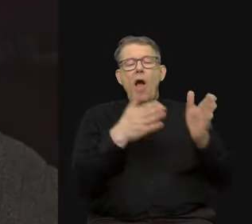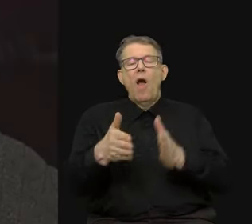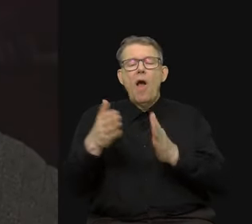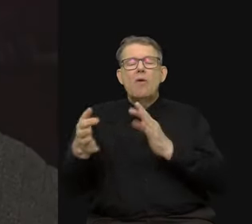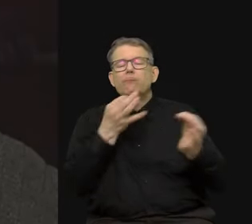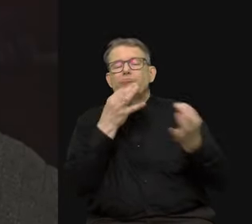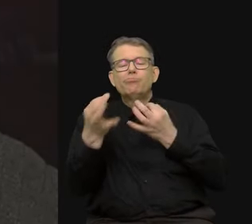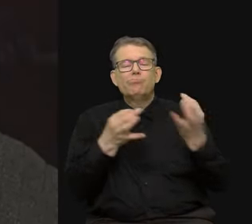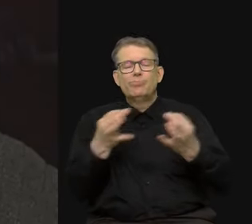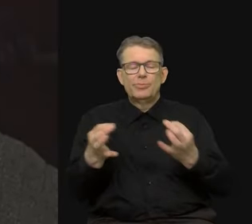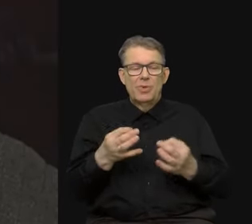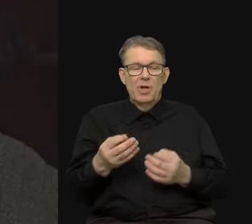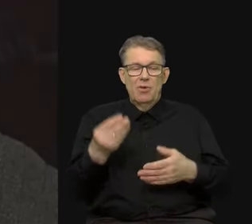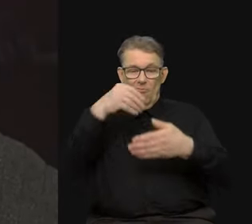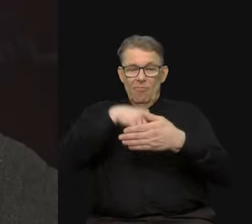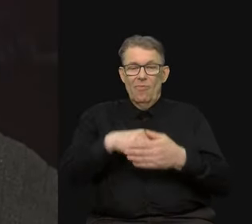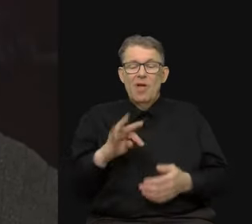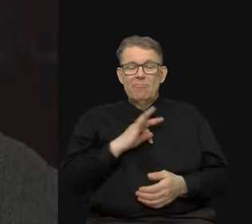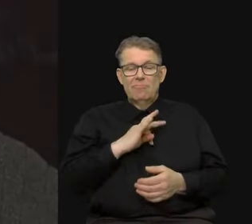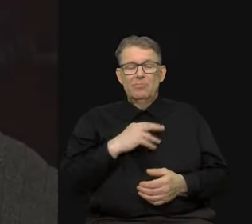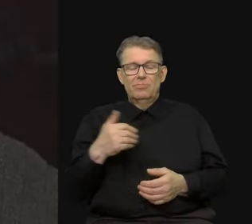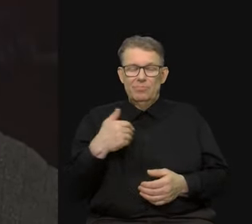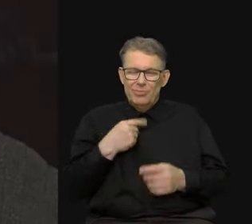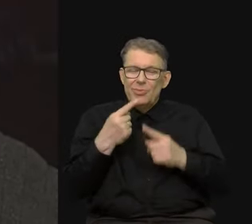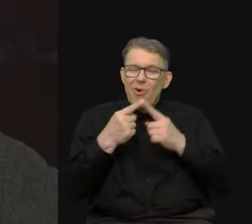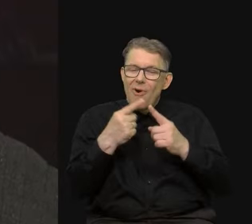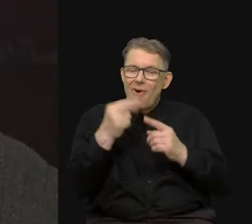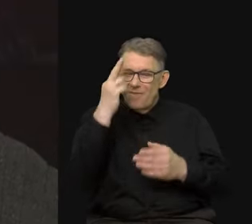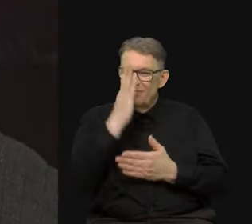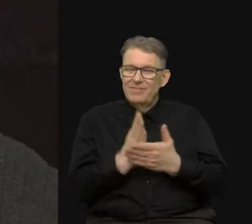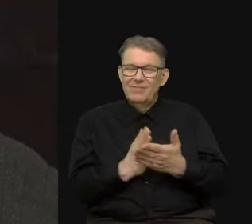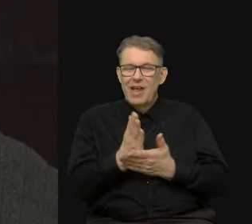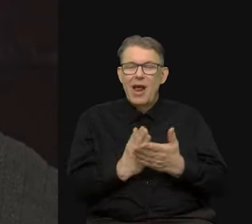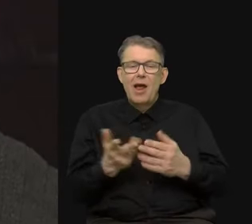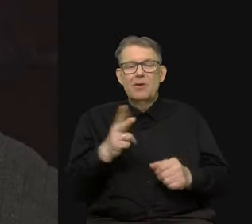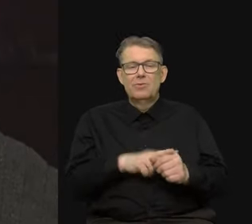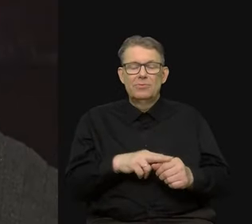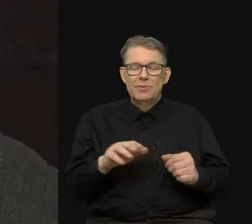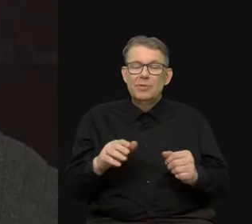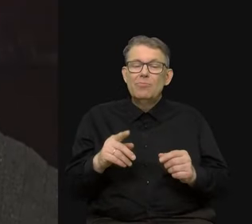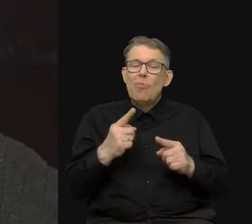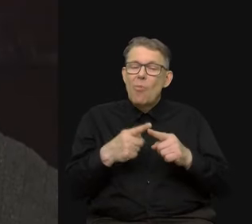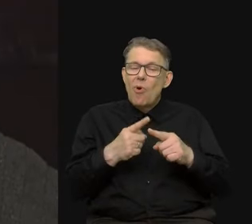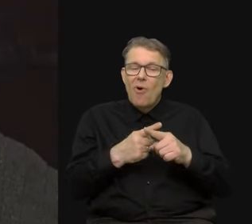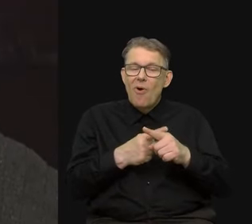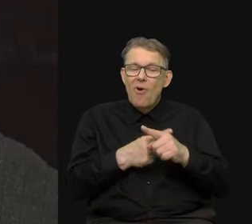Gdzieś we mnie musiało być maleńkie ziarno wiary, które wychodziło na pierwszy plan.